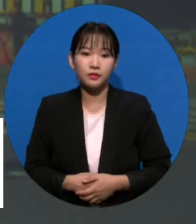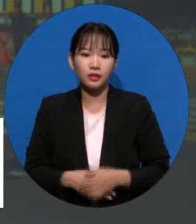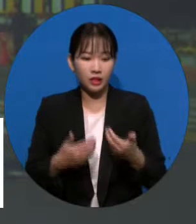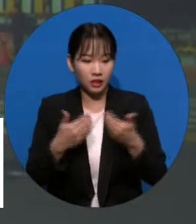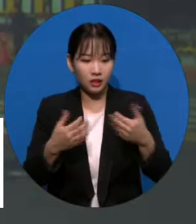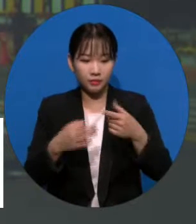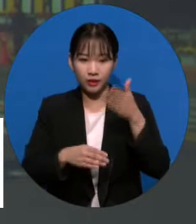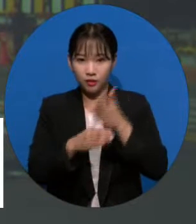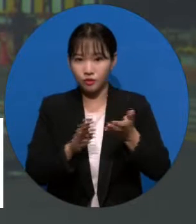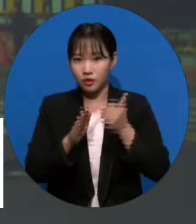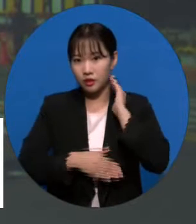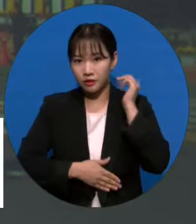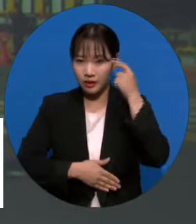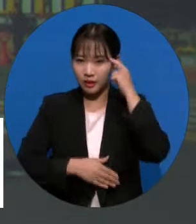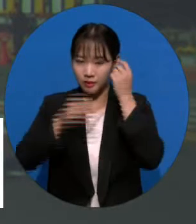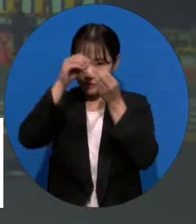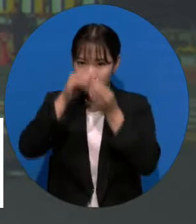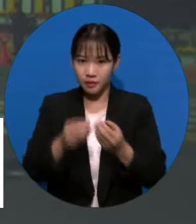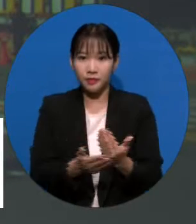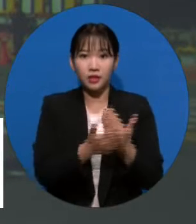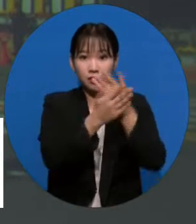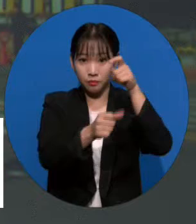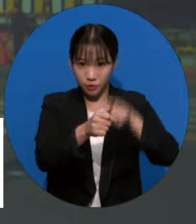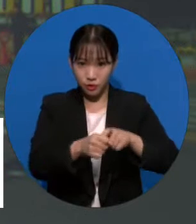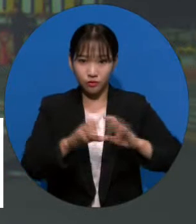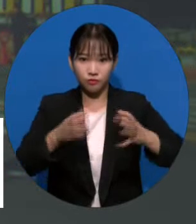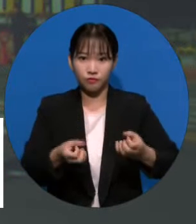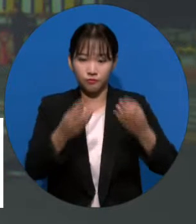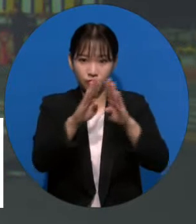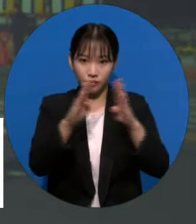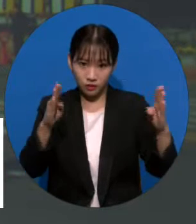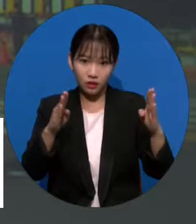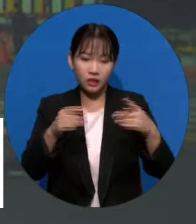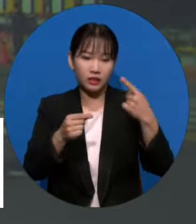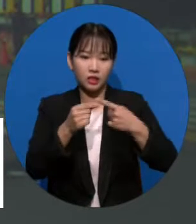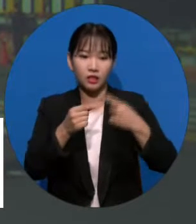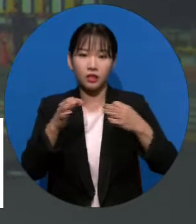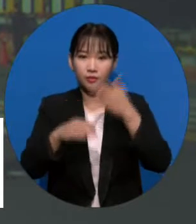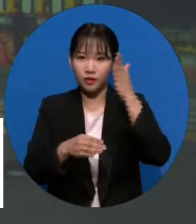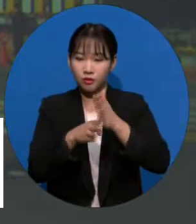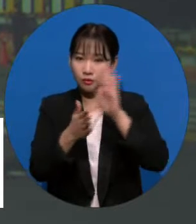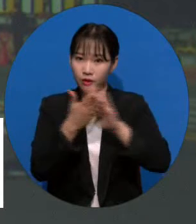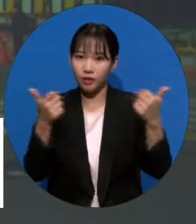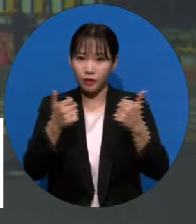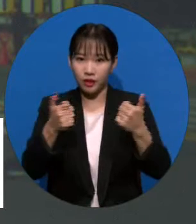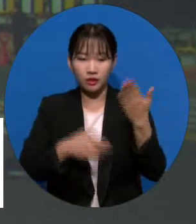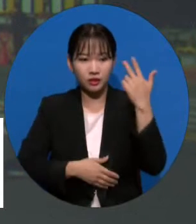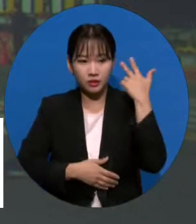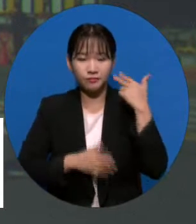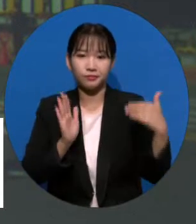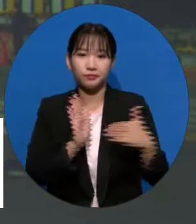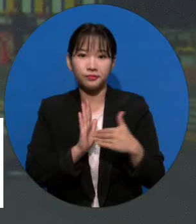고 김대중 전 대통령의 정신을 계승하고 발전시키기 위해 국제 행사로 치러진 첫 김대중 평화회의가